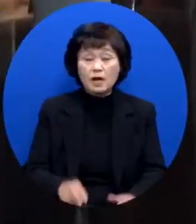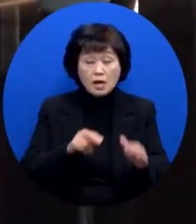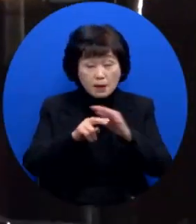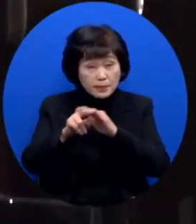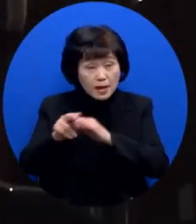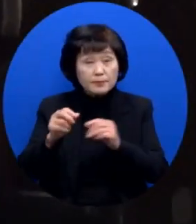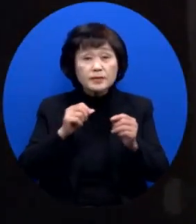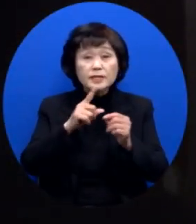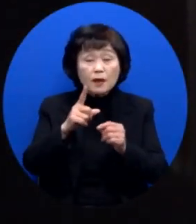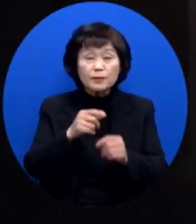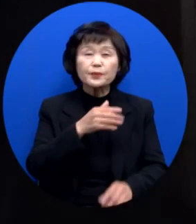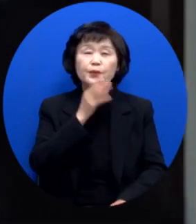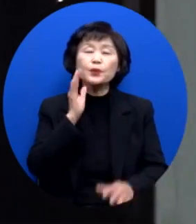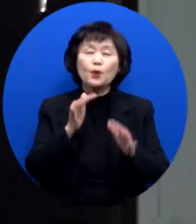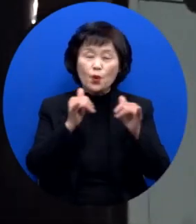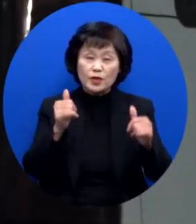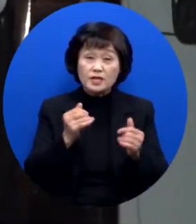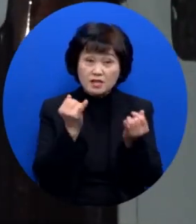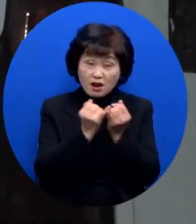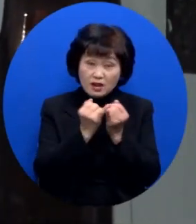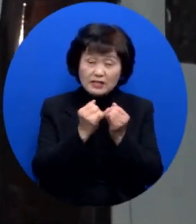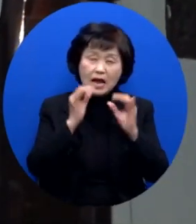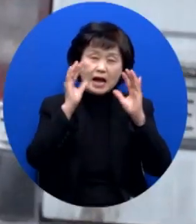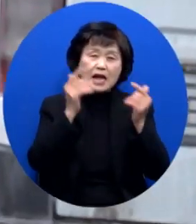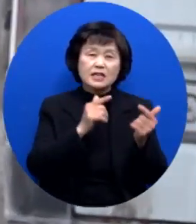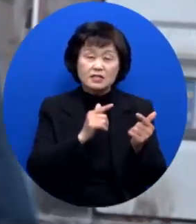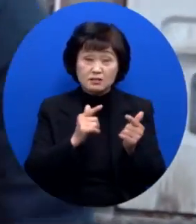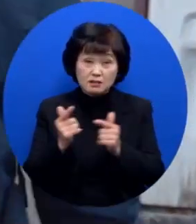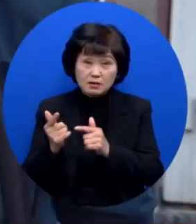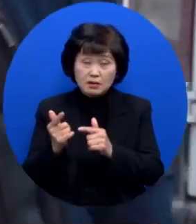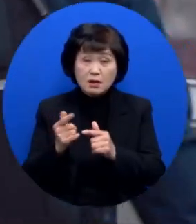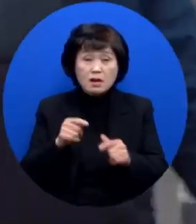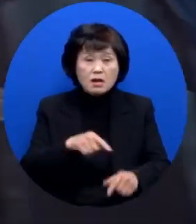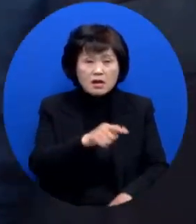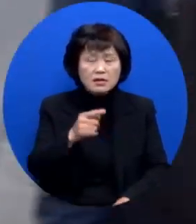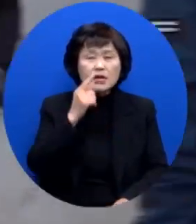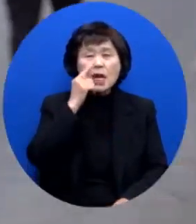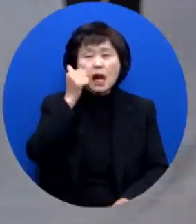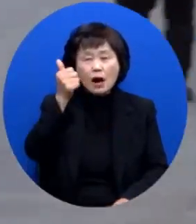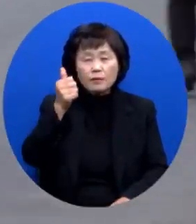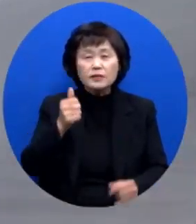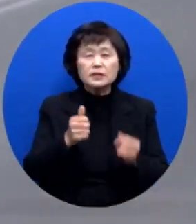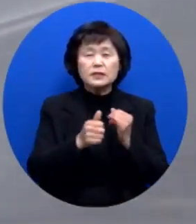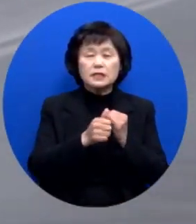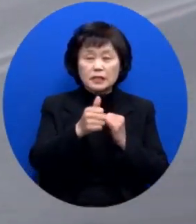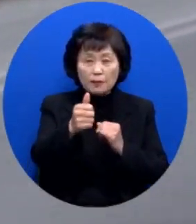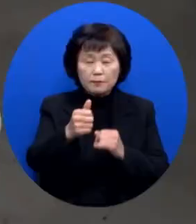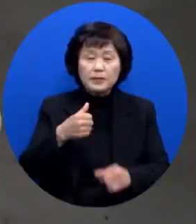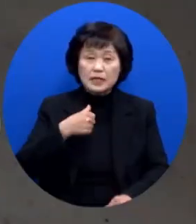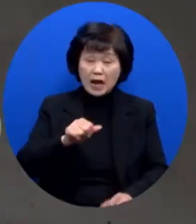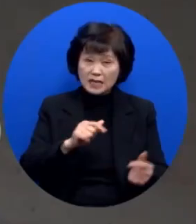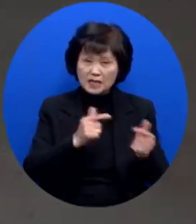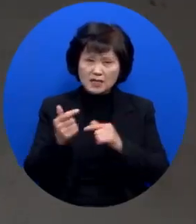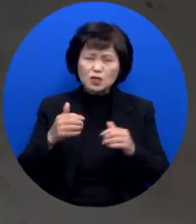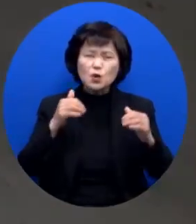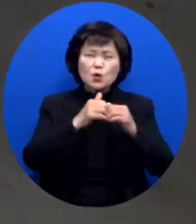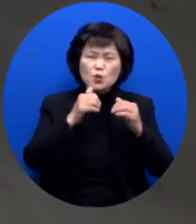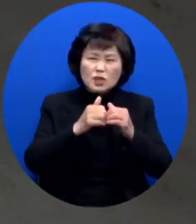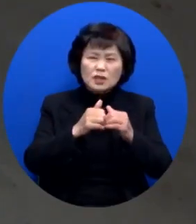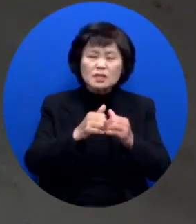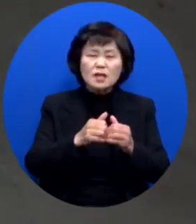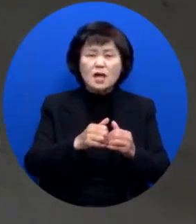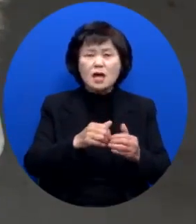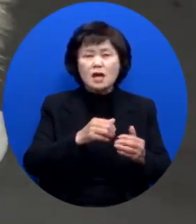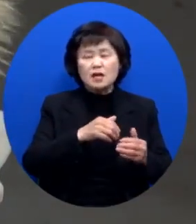피난민의 대부분은 노인과 여성, 어린이입니다. 이들의 아버지와 남편, 아들은 징집 대상으로